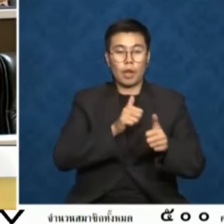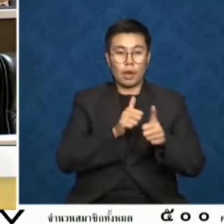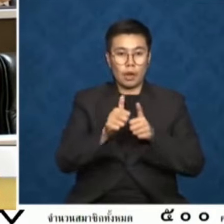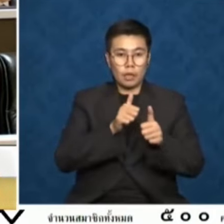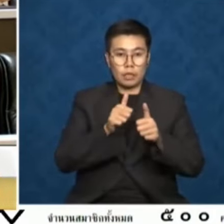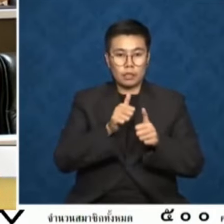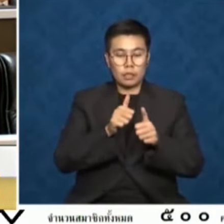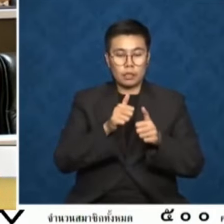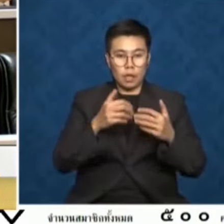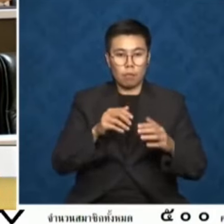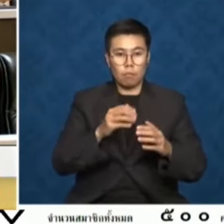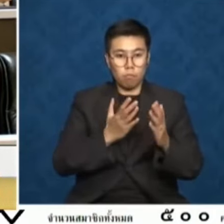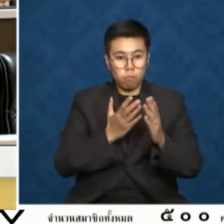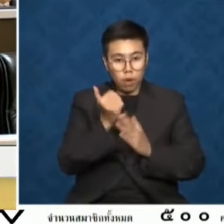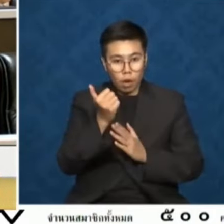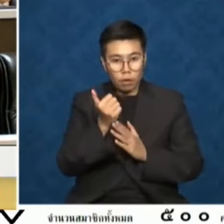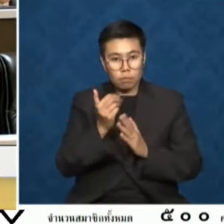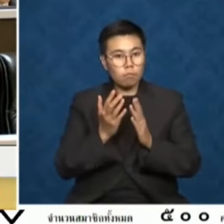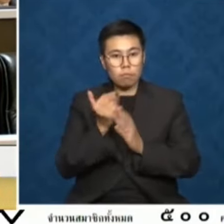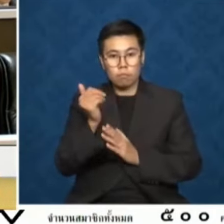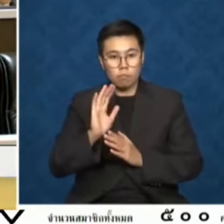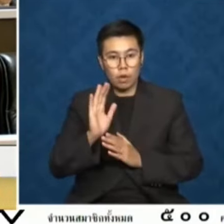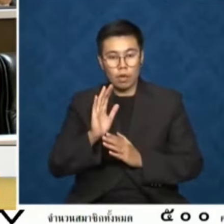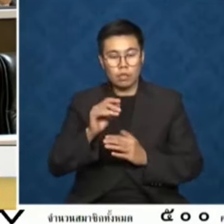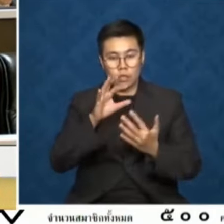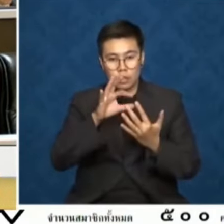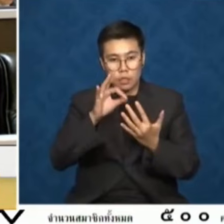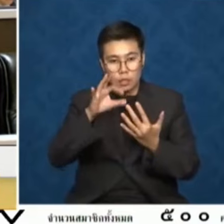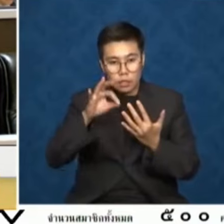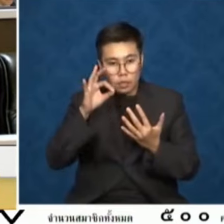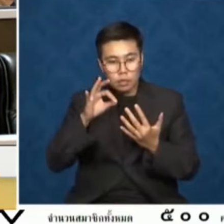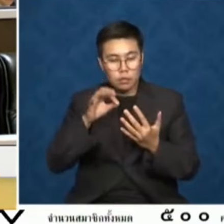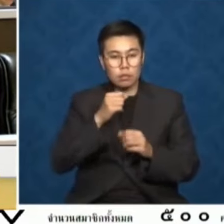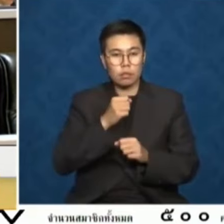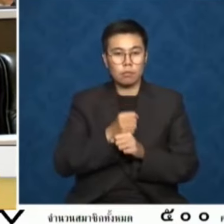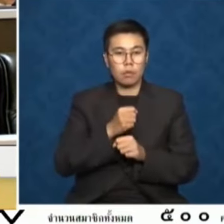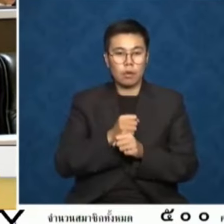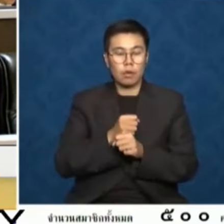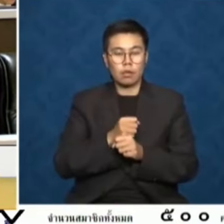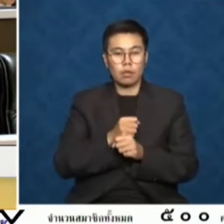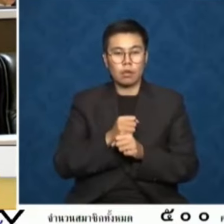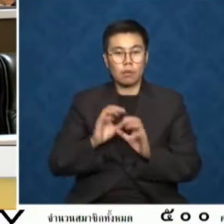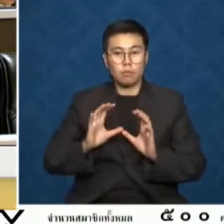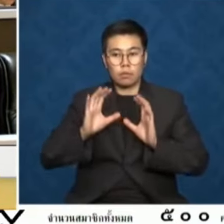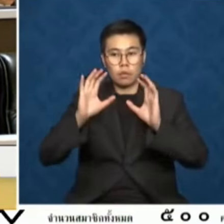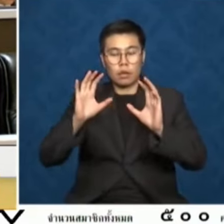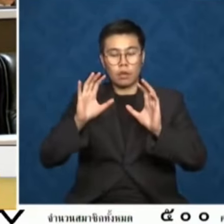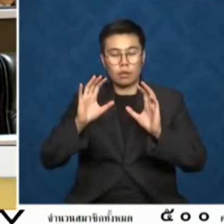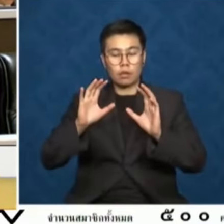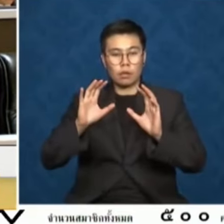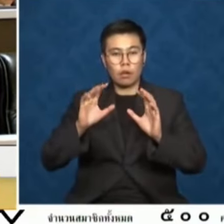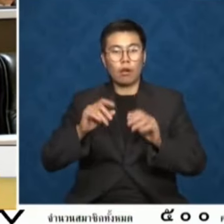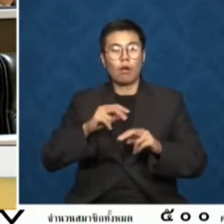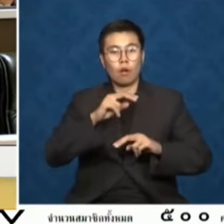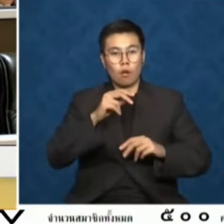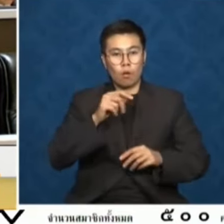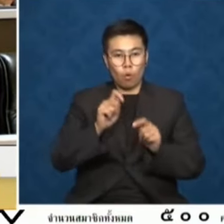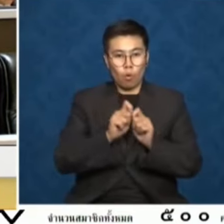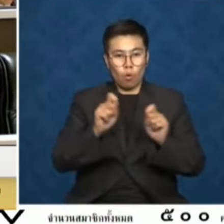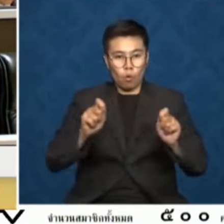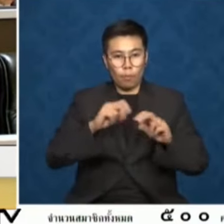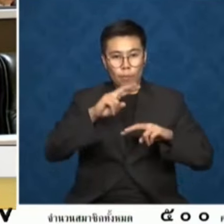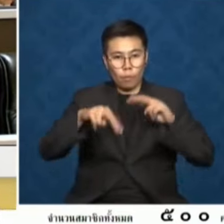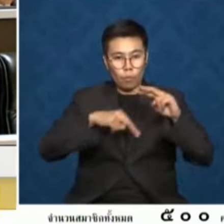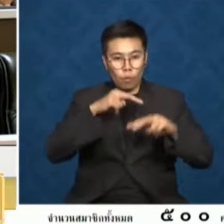อบคัดเลือกและคัดเลือกข้าราชการและพนักงานส่วนท้องถิ่นซึ่งจะส่งผลให้องค์กรปกครองส่วนท้อง